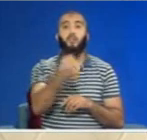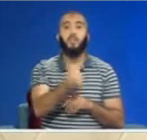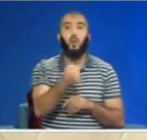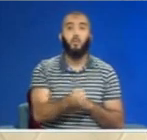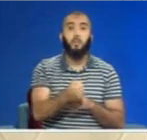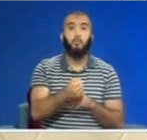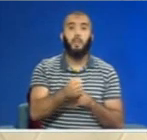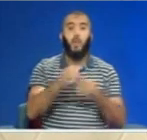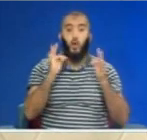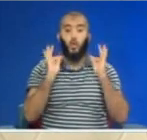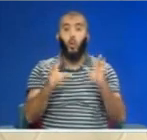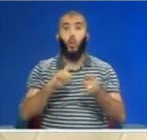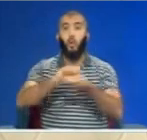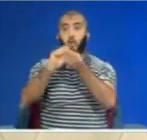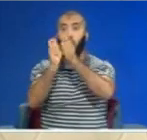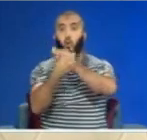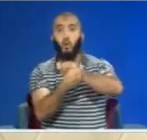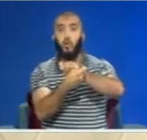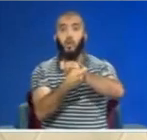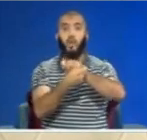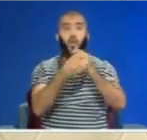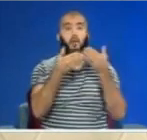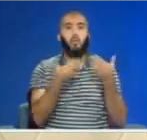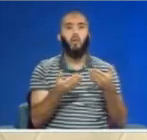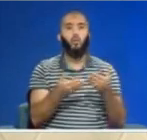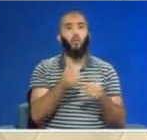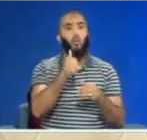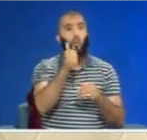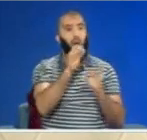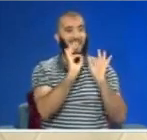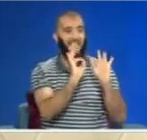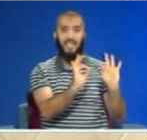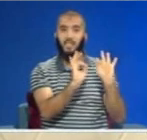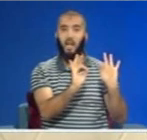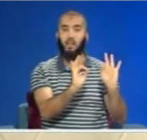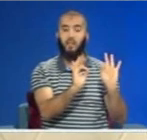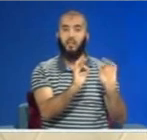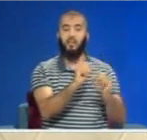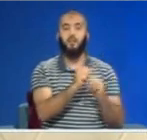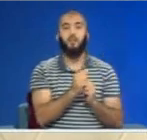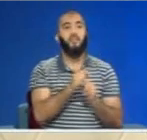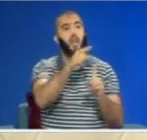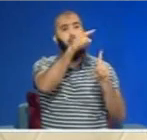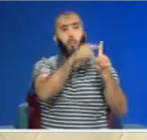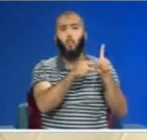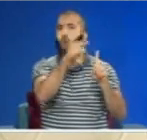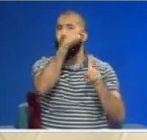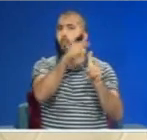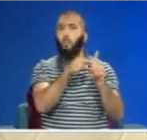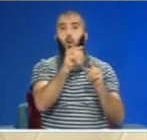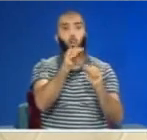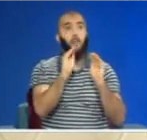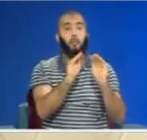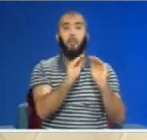إلى ما كان عليه في الأصل، يعني لأن الشهر المحرم الله في المحرم، وذو القعدة وذو الحجة راهم في ذو القعدة وذو